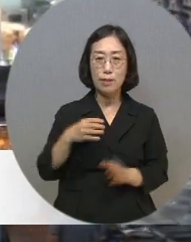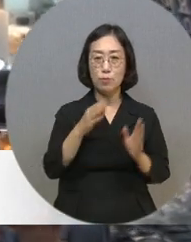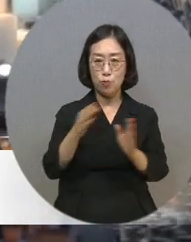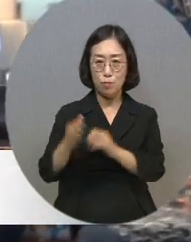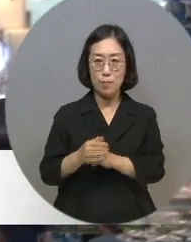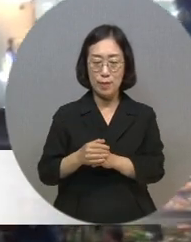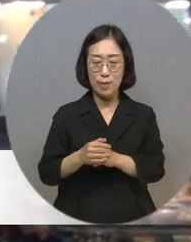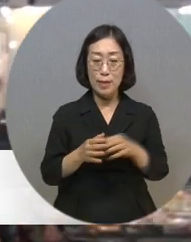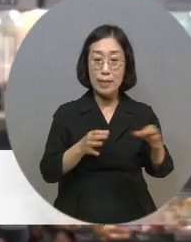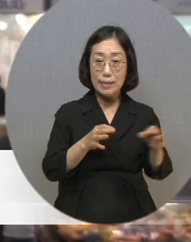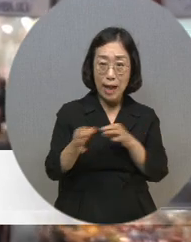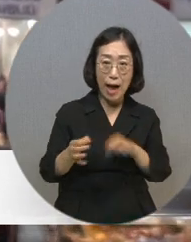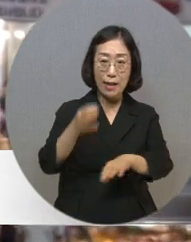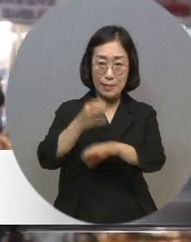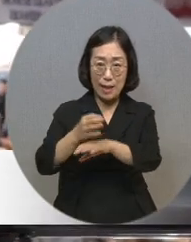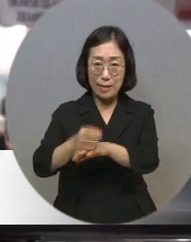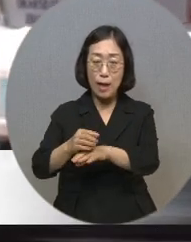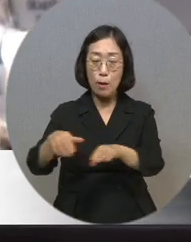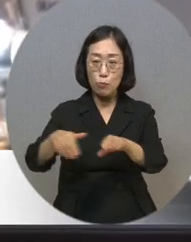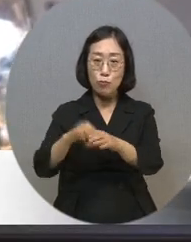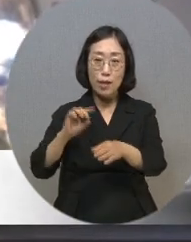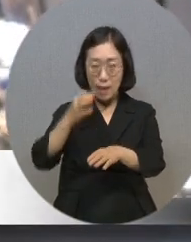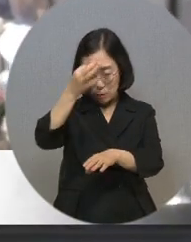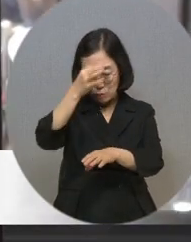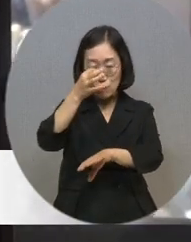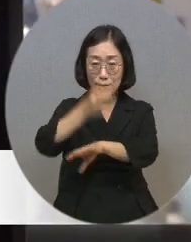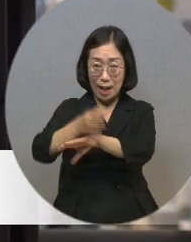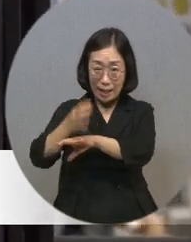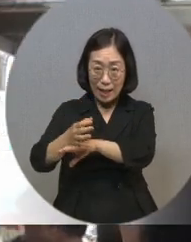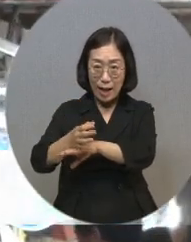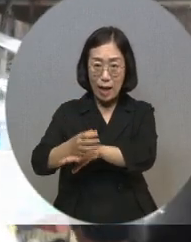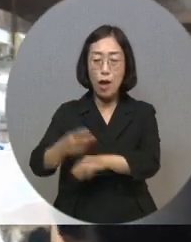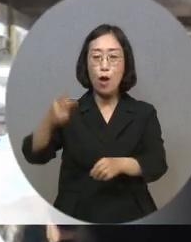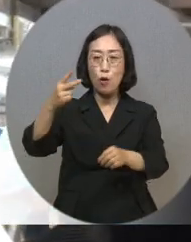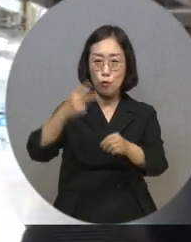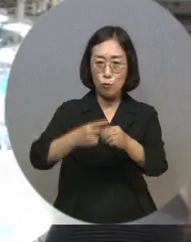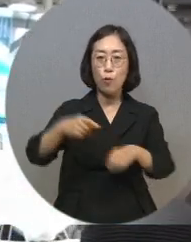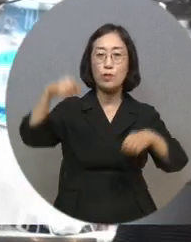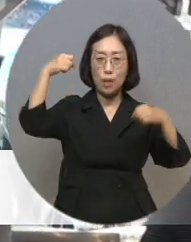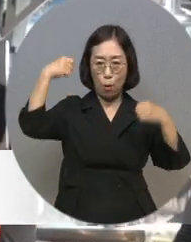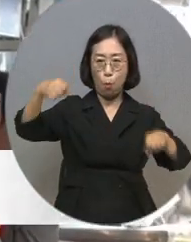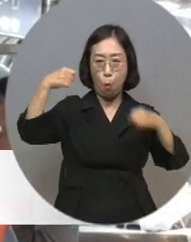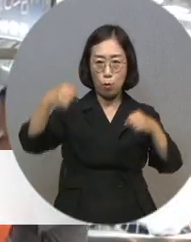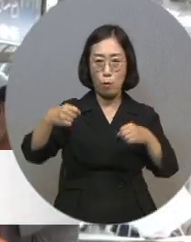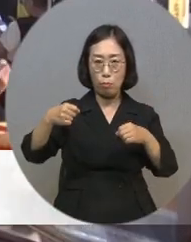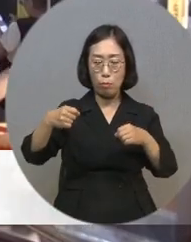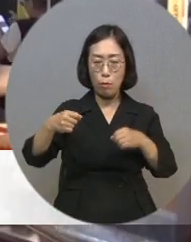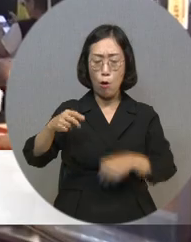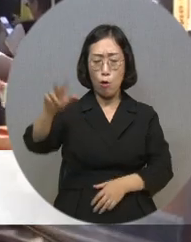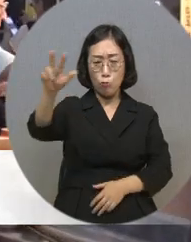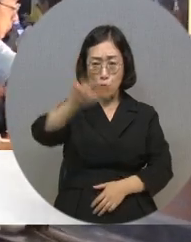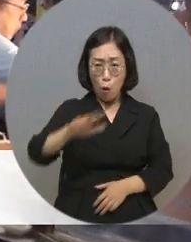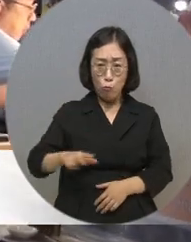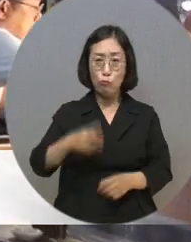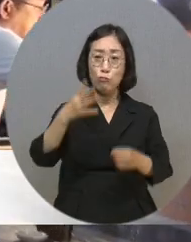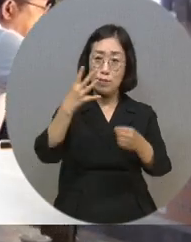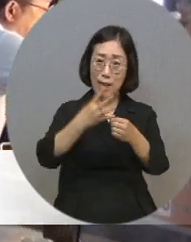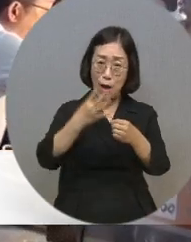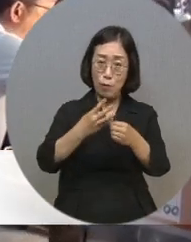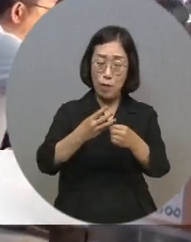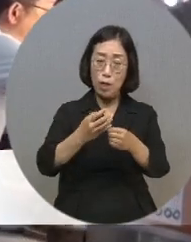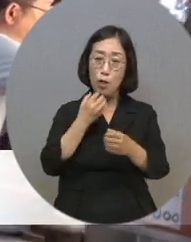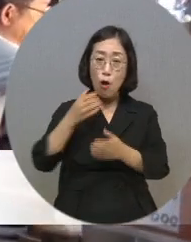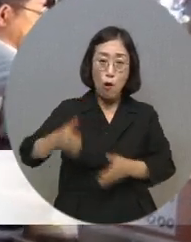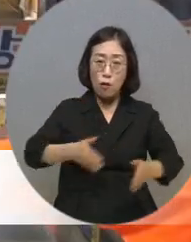담다를 주제로 한 재능봉사자들의 두 번째 나눔 공연입니다. 제1시장은 전국 4위, 경기도 1위에